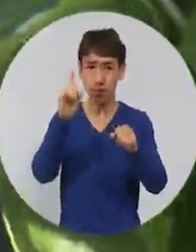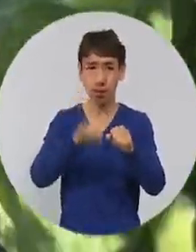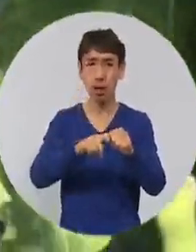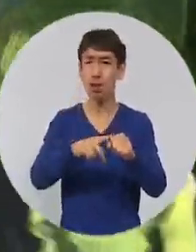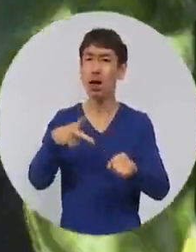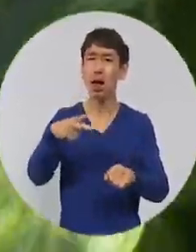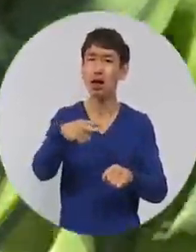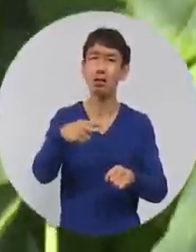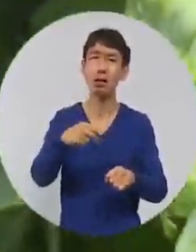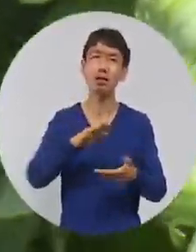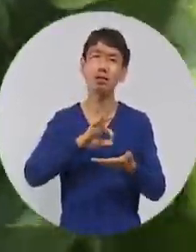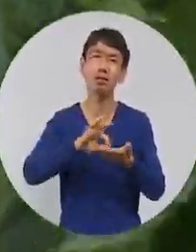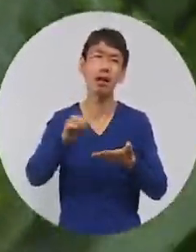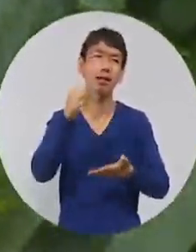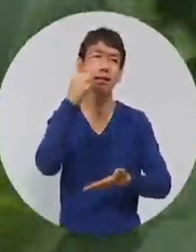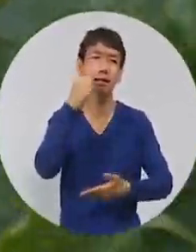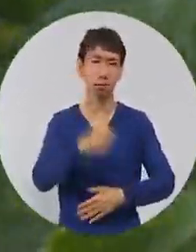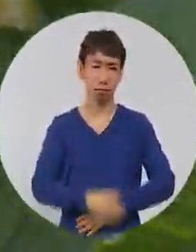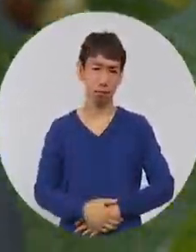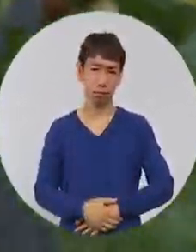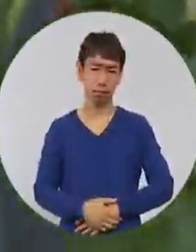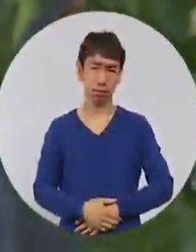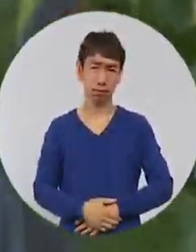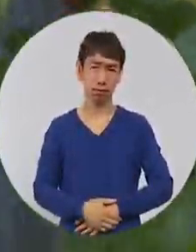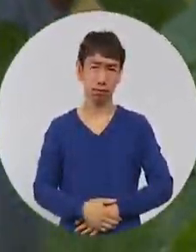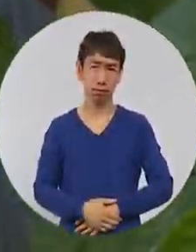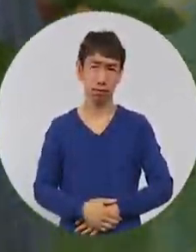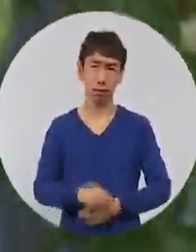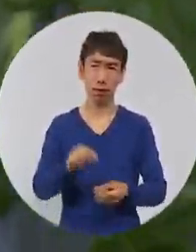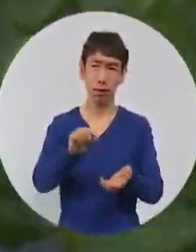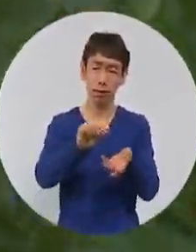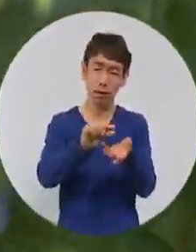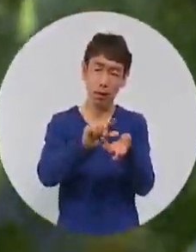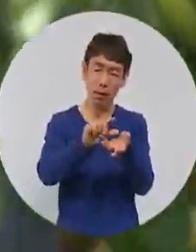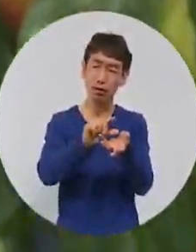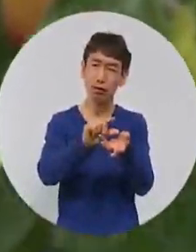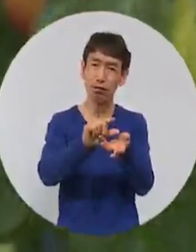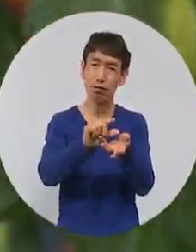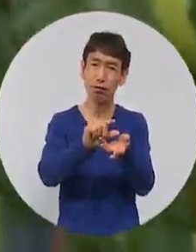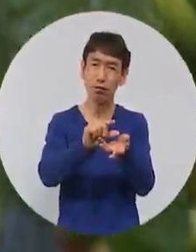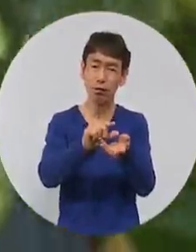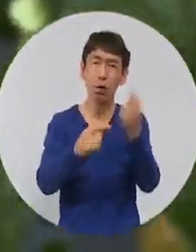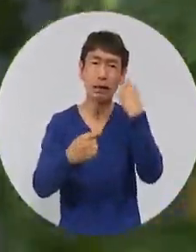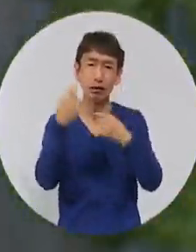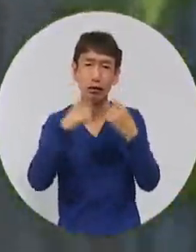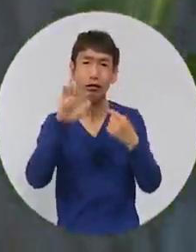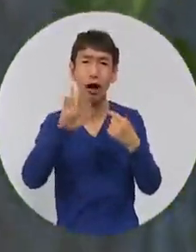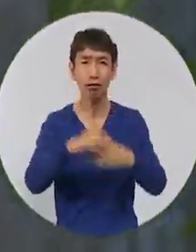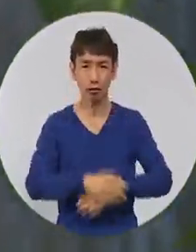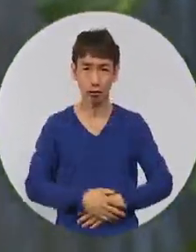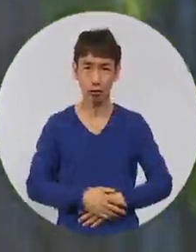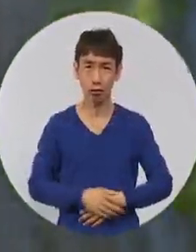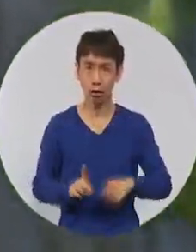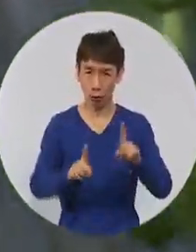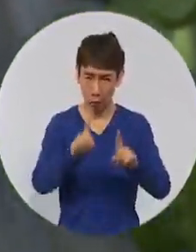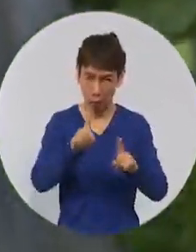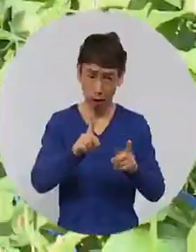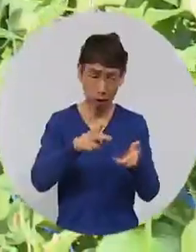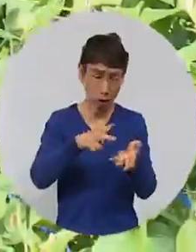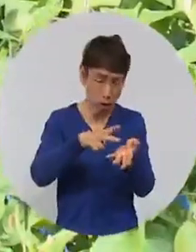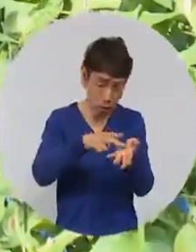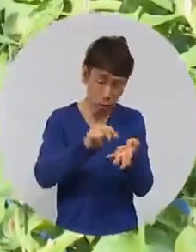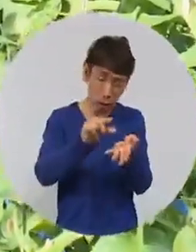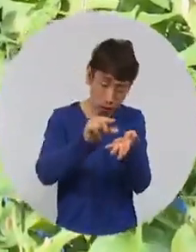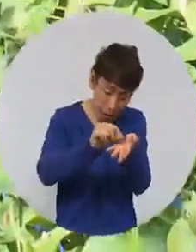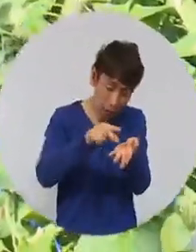つをこれが出っ張ってるとトマトお互いに傷つけちゃうんで、これをハサミでいっぱいに切ったんです。